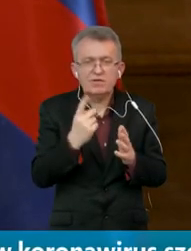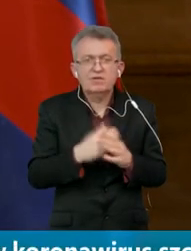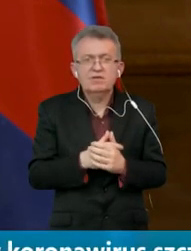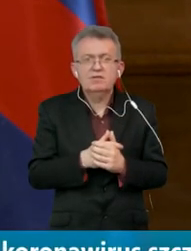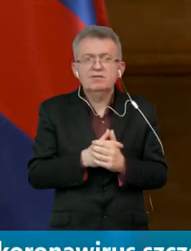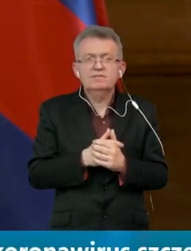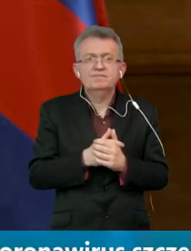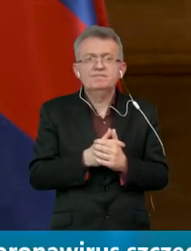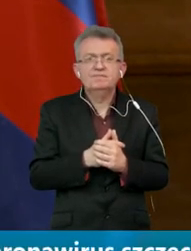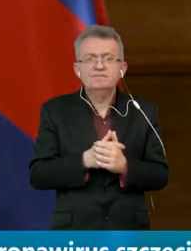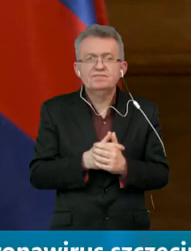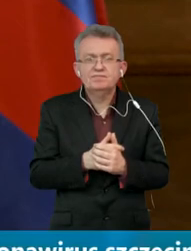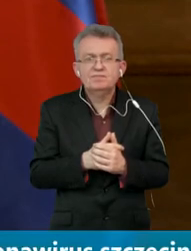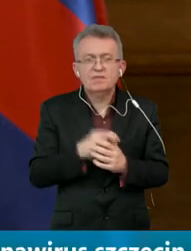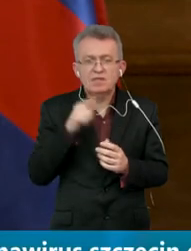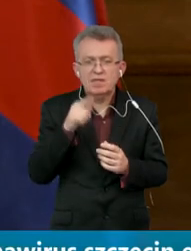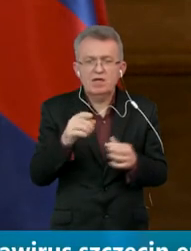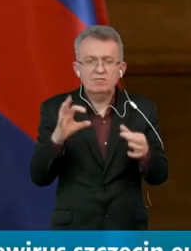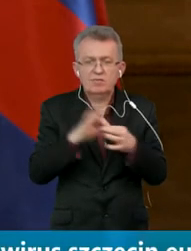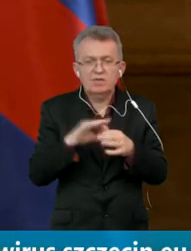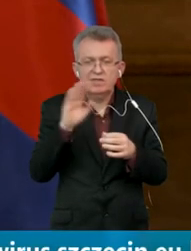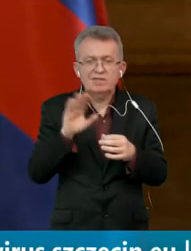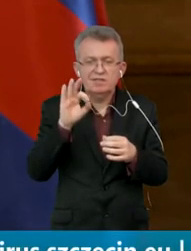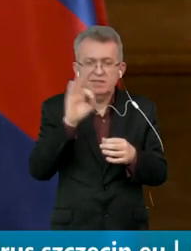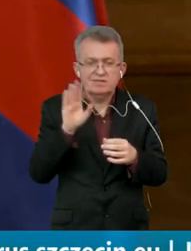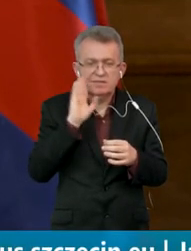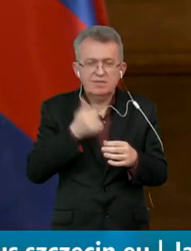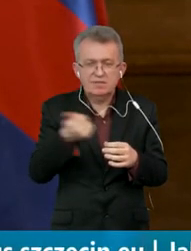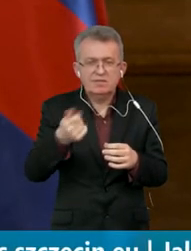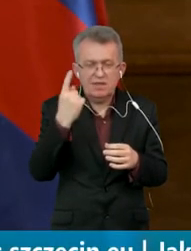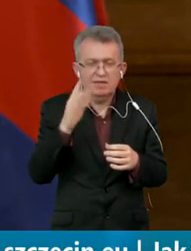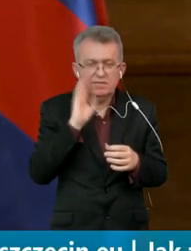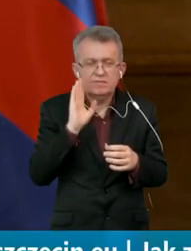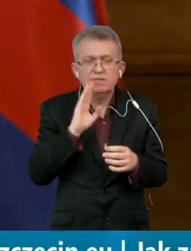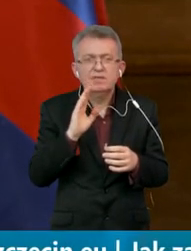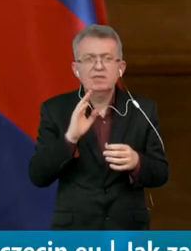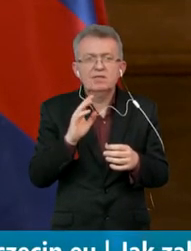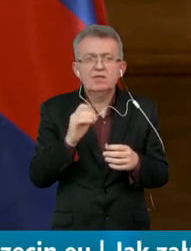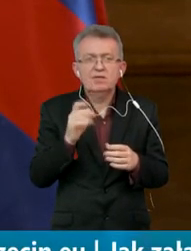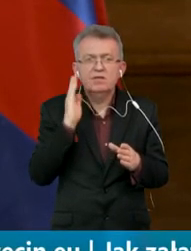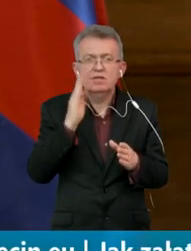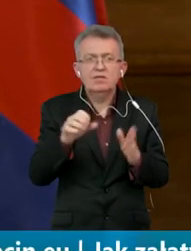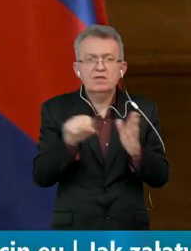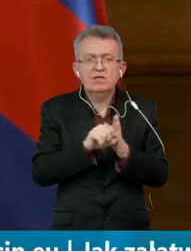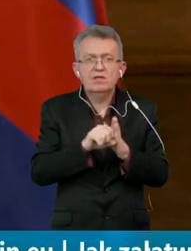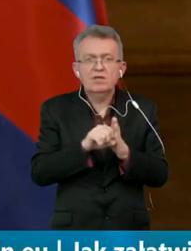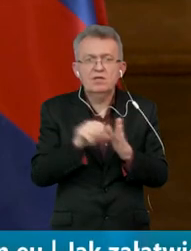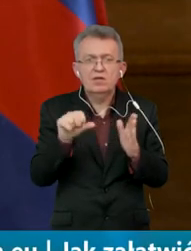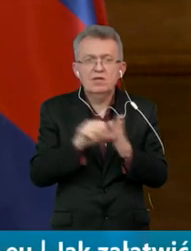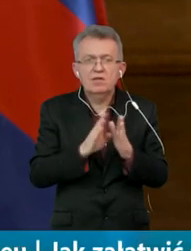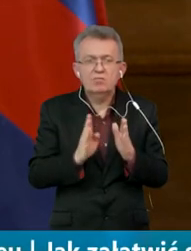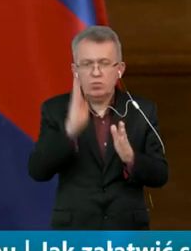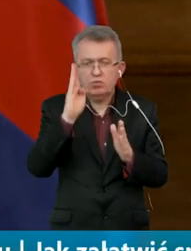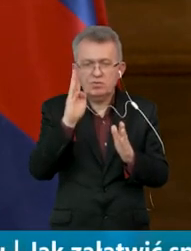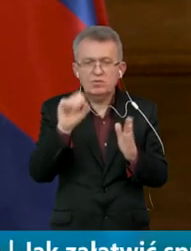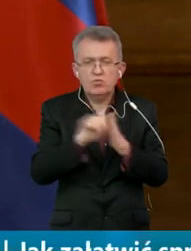No niestety ta łącznica jeszcze pozostanie zapewne. Rozumiem, że chodzi Pan o łącznicę w kierunku na północ,